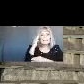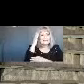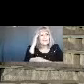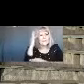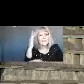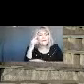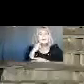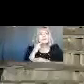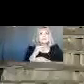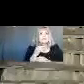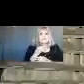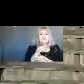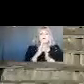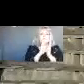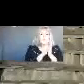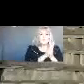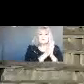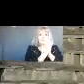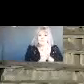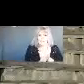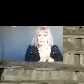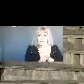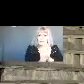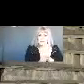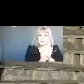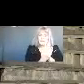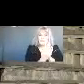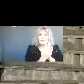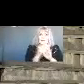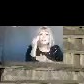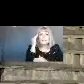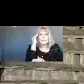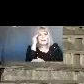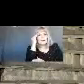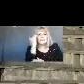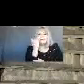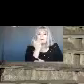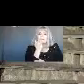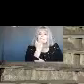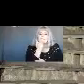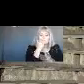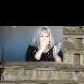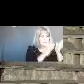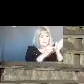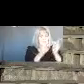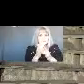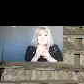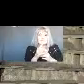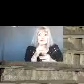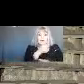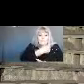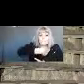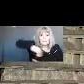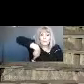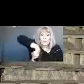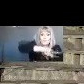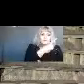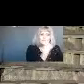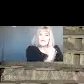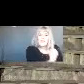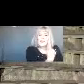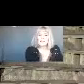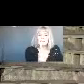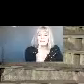leven te herbesin in die lig van wie Jesus is, want jy is deel van die elkeen wat hy